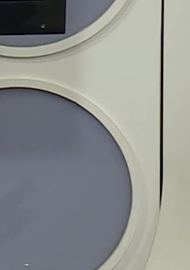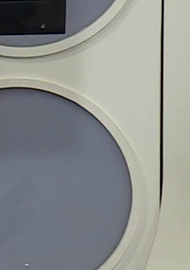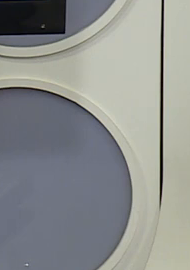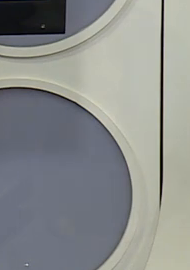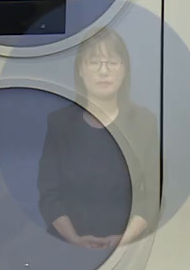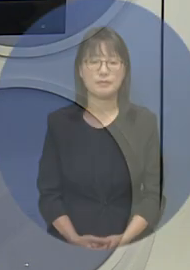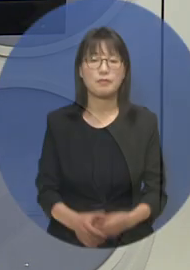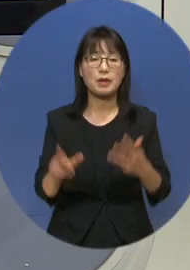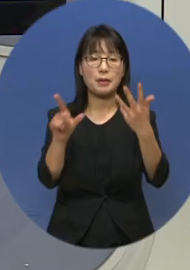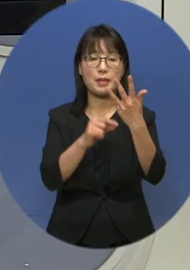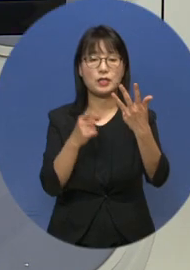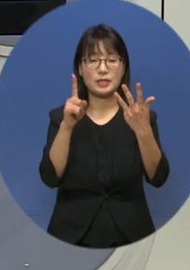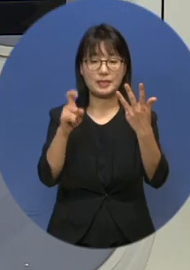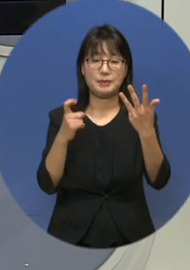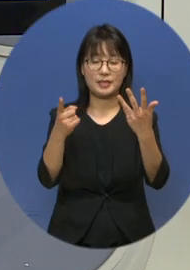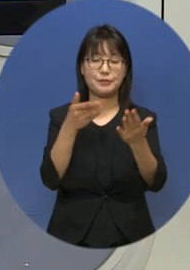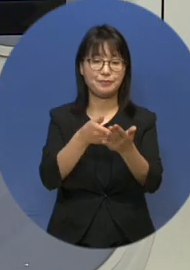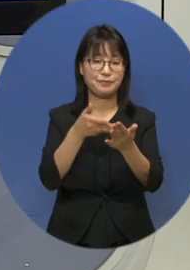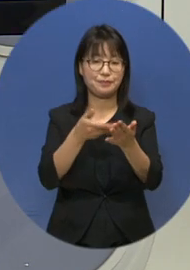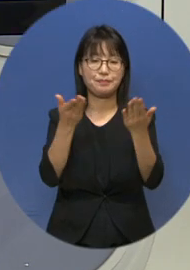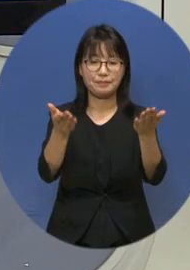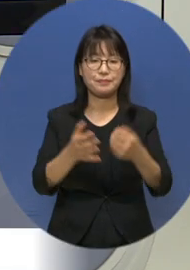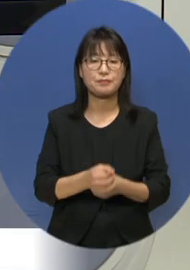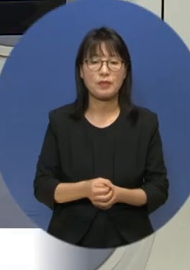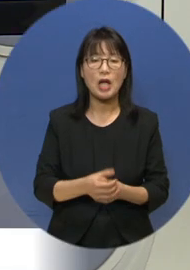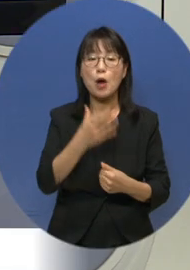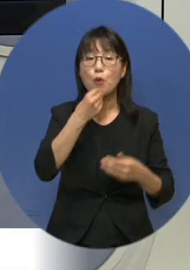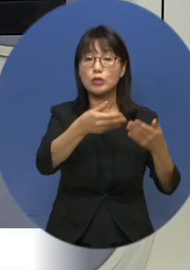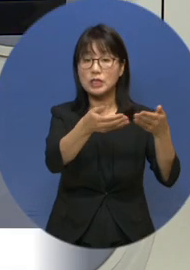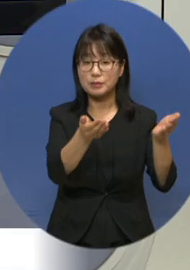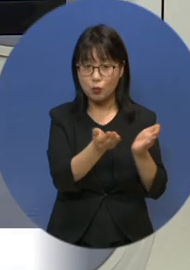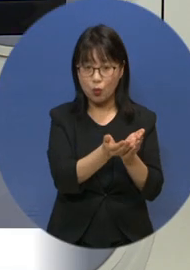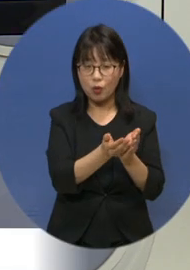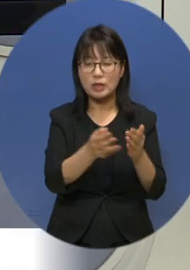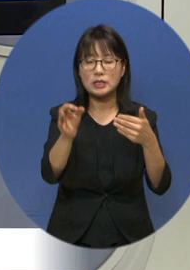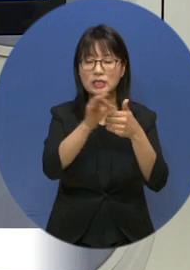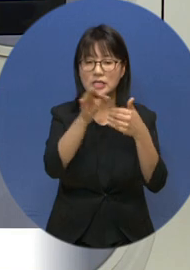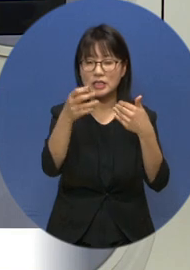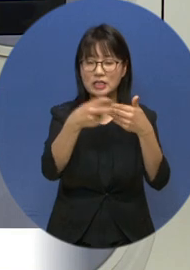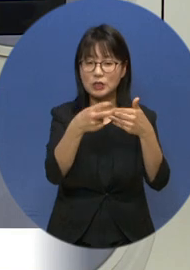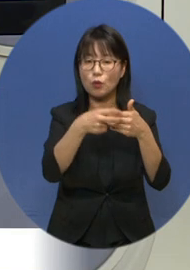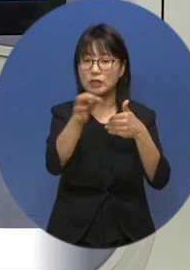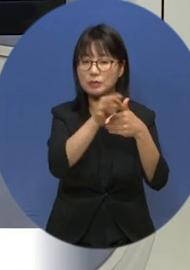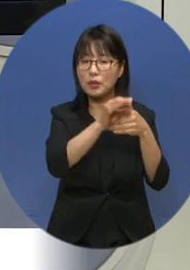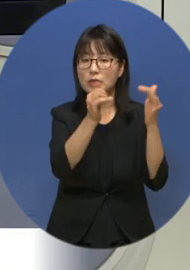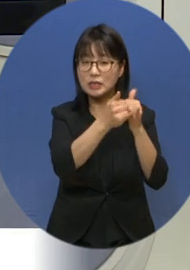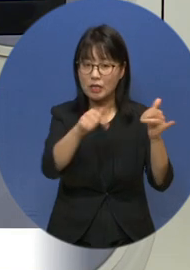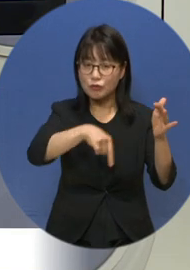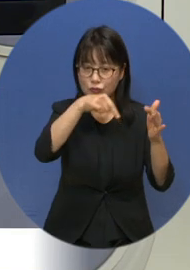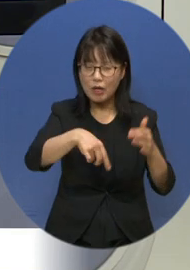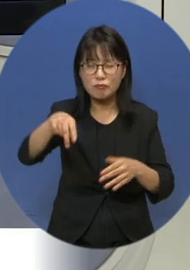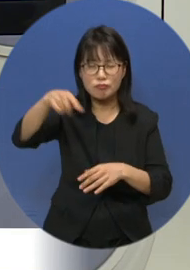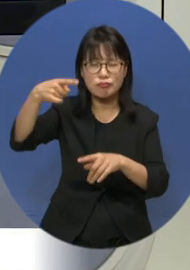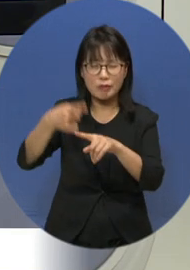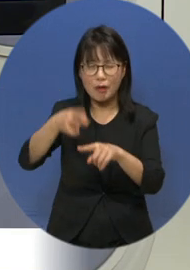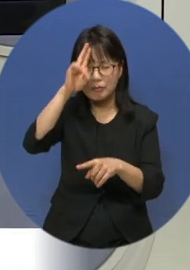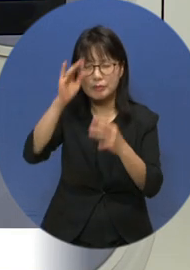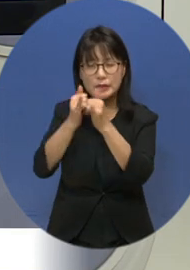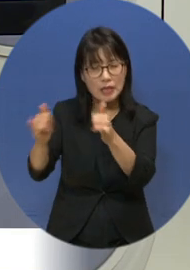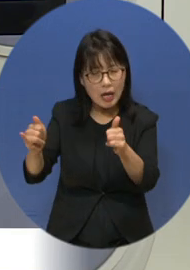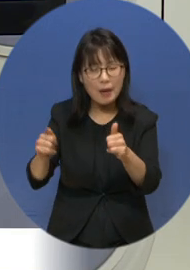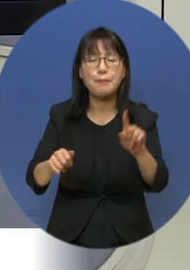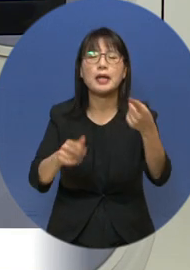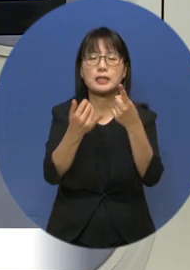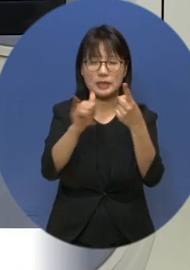8월 11일 만만한 였습니다 보건복지부가 의료급여 수급자 중 행려 환자 100여명을 대상으로